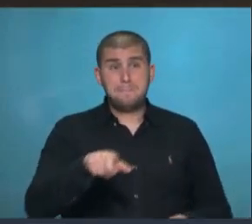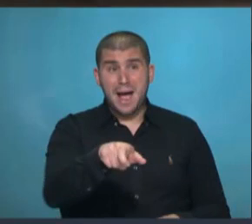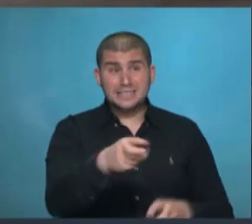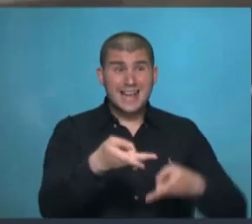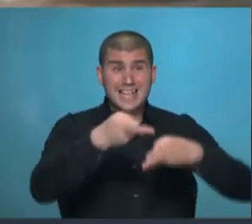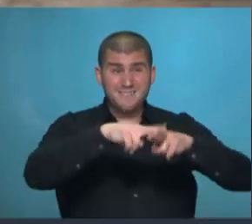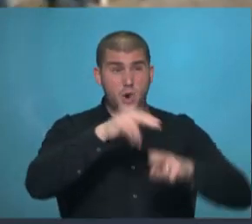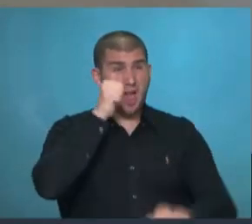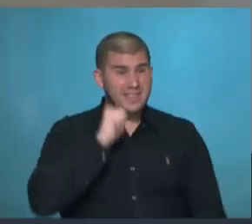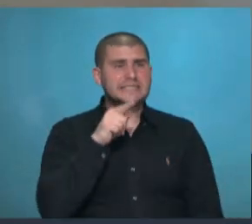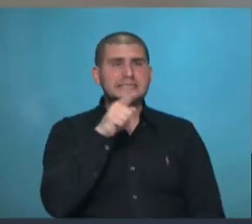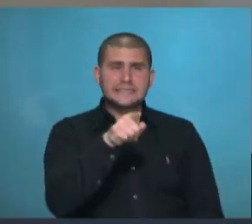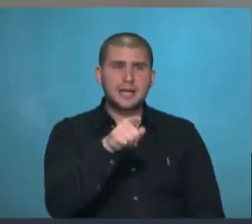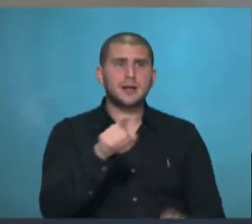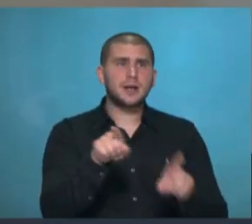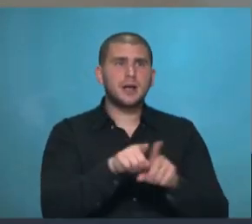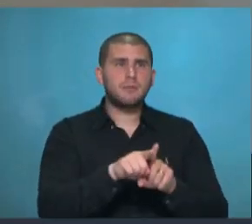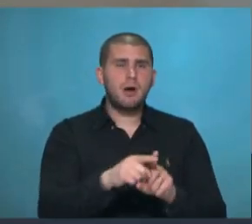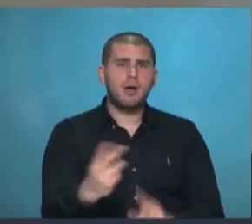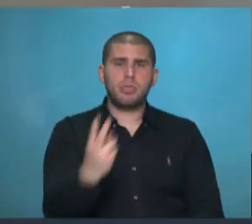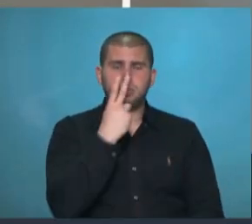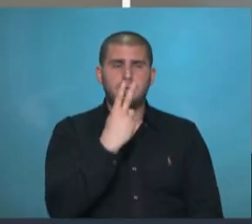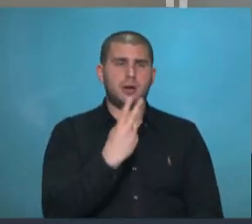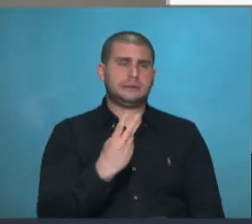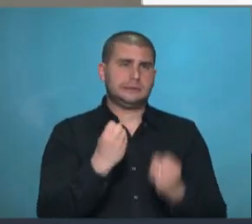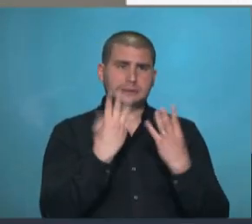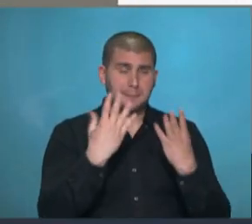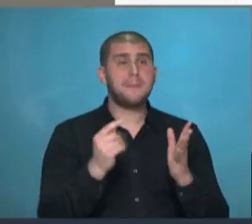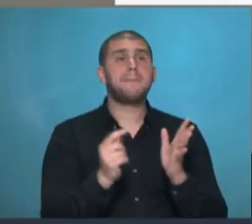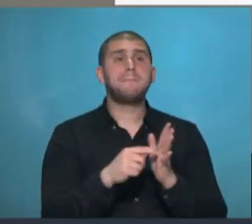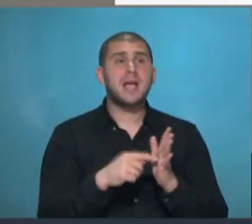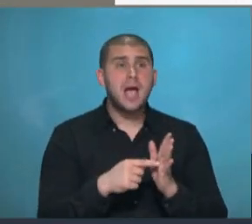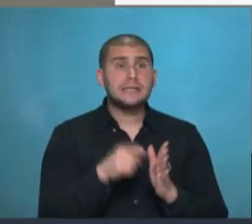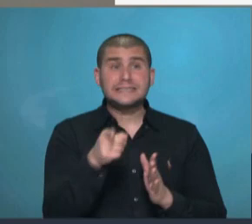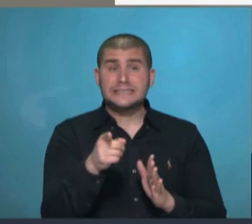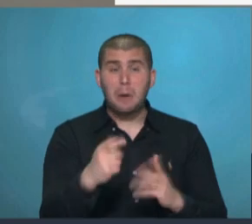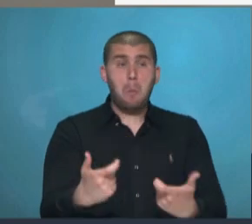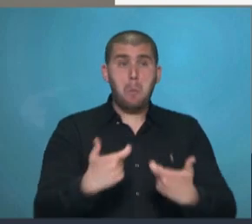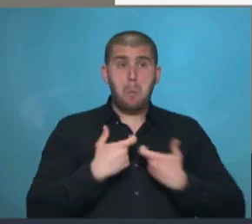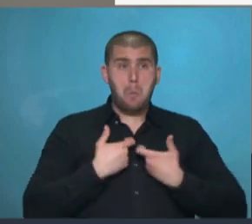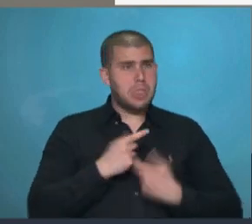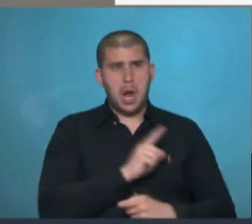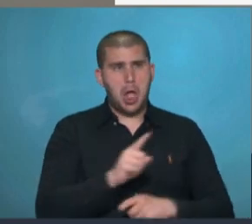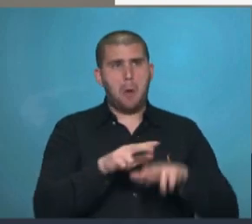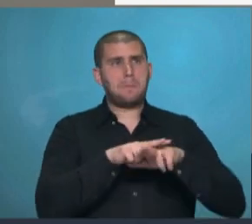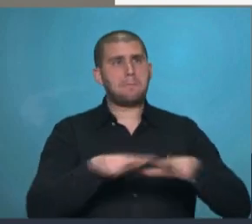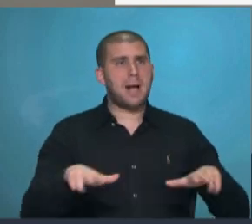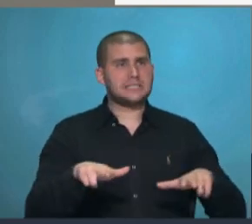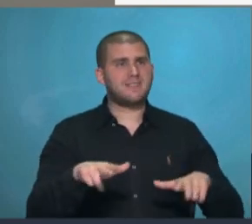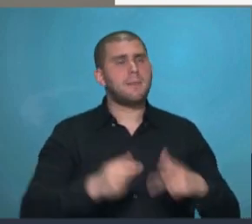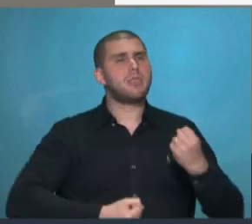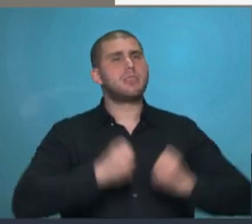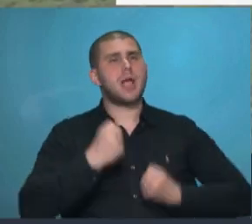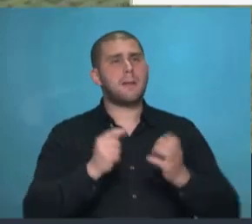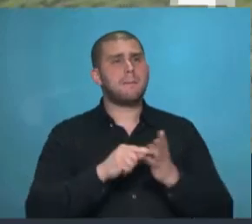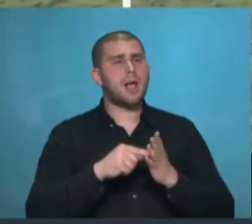הוא למעשה הולכת שלל עצמית, מפני שהוא לא ימנע את המצבים שבהם נהג עקב